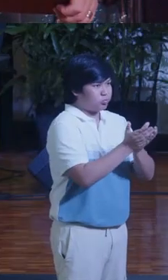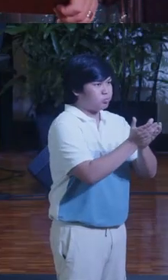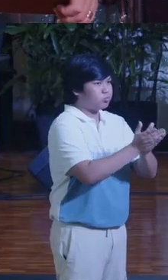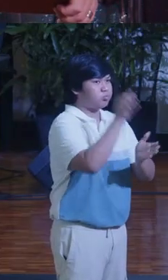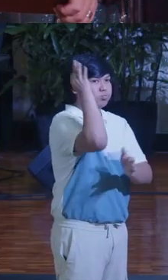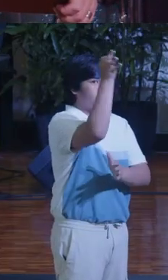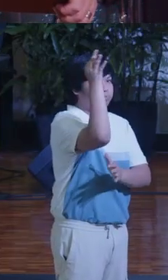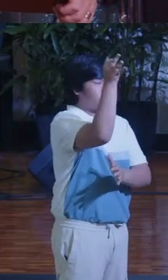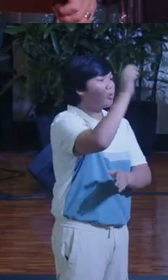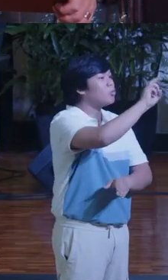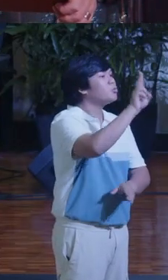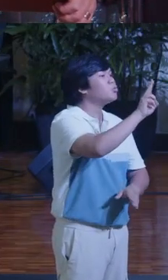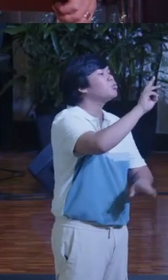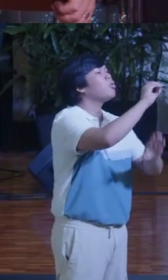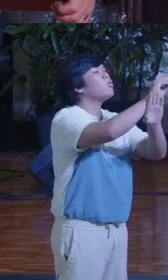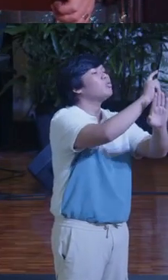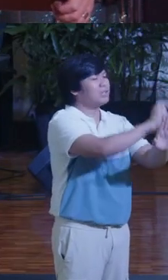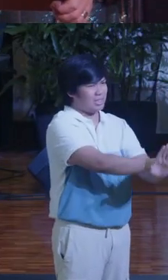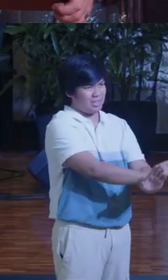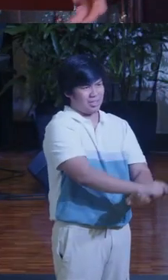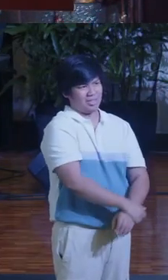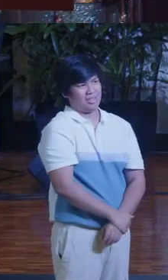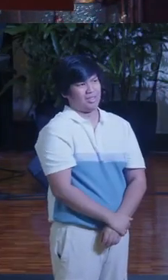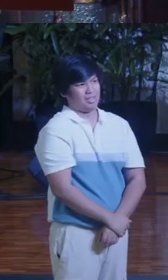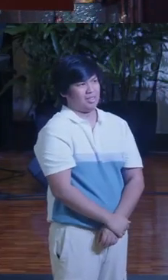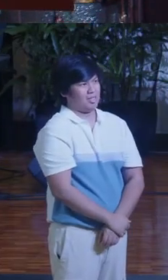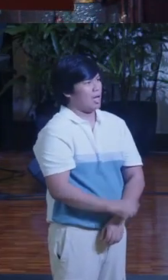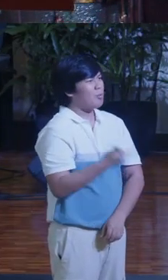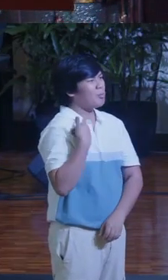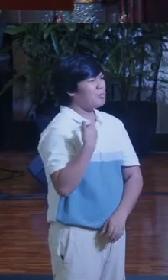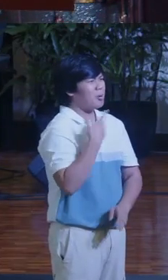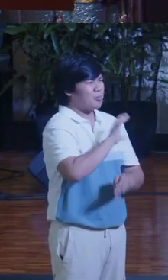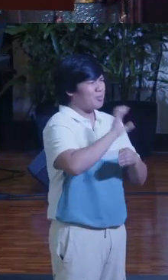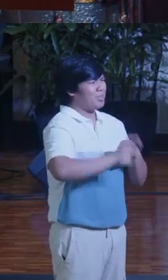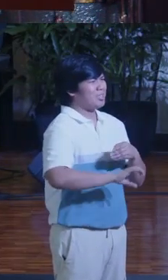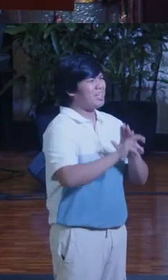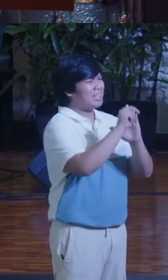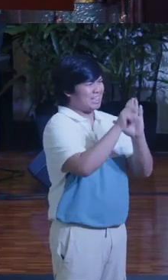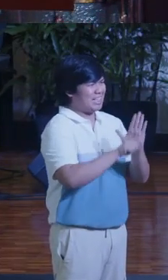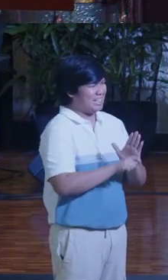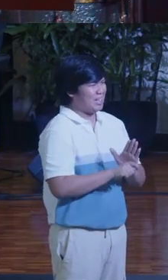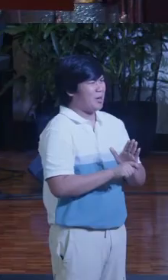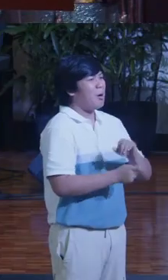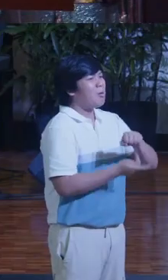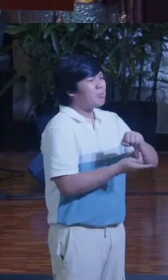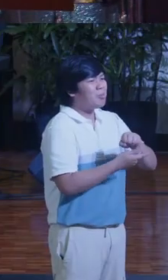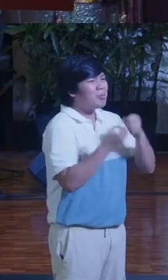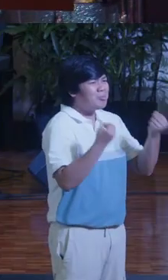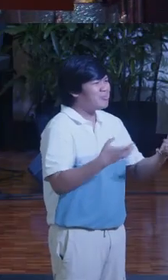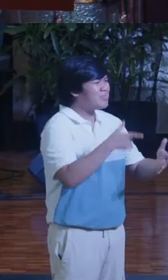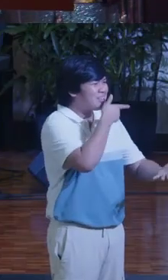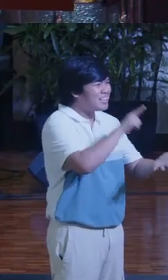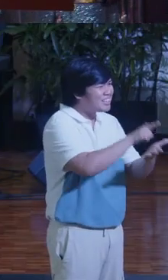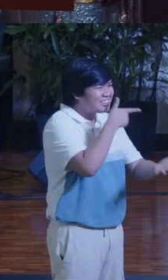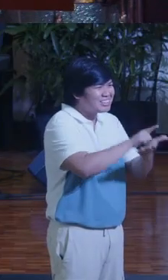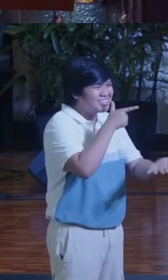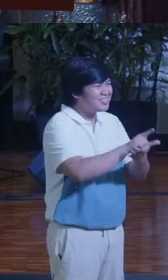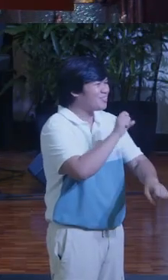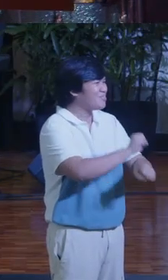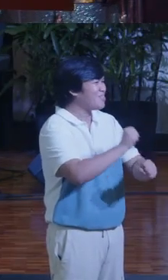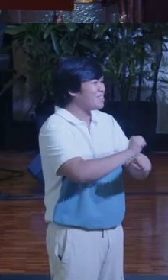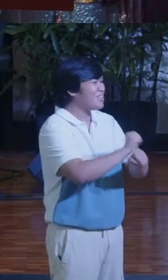the first missionary journey. Ang kwento po na yun ay makikita natin sa Acts chapter 13 and 14. Ang dala